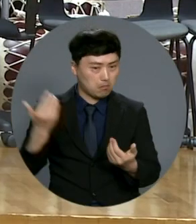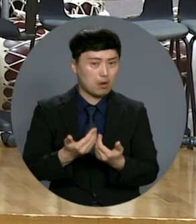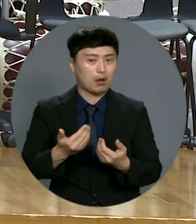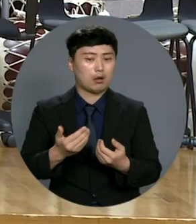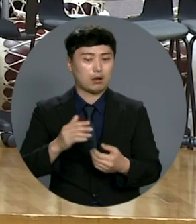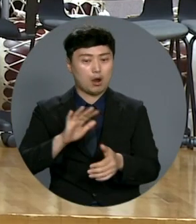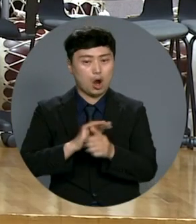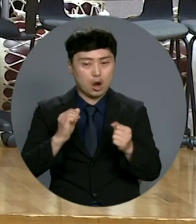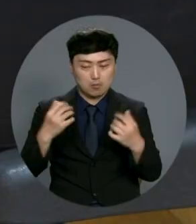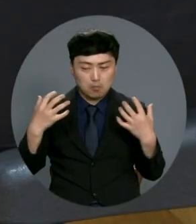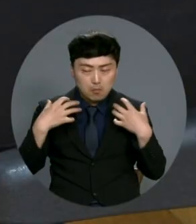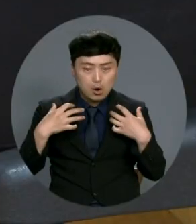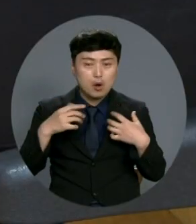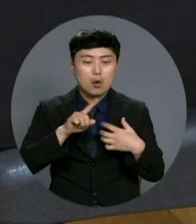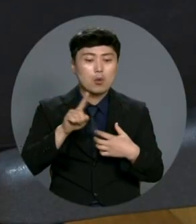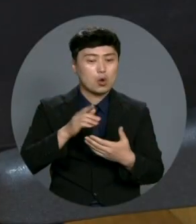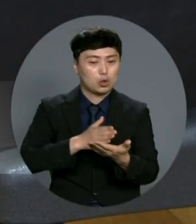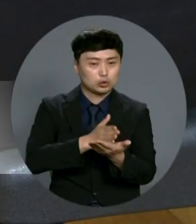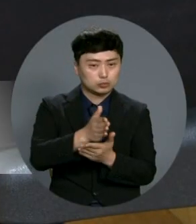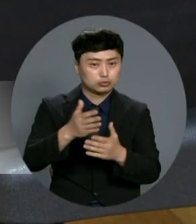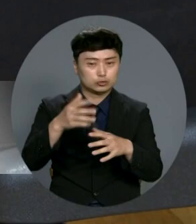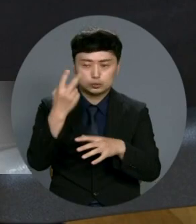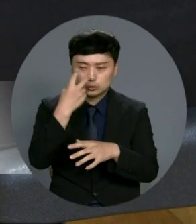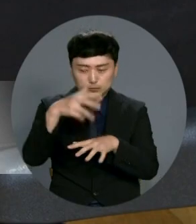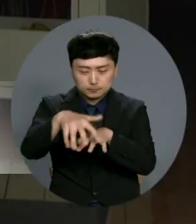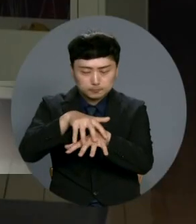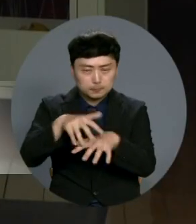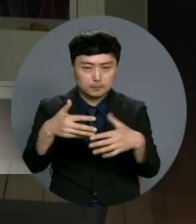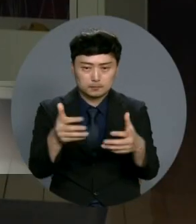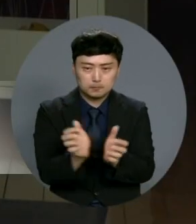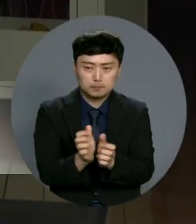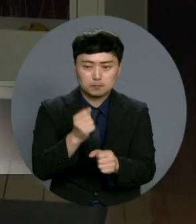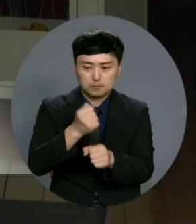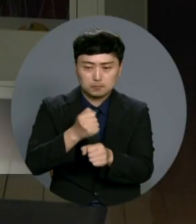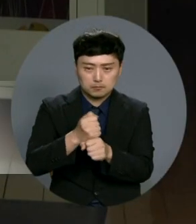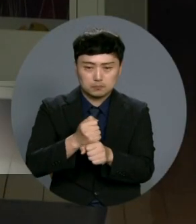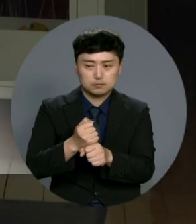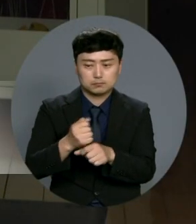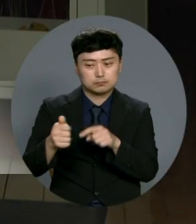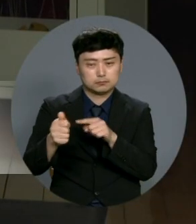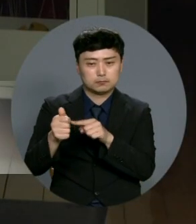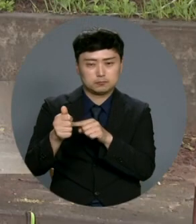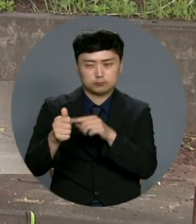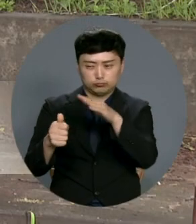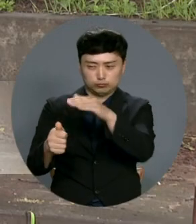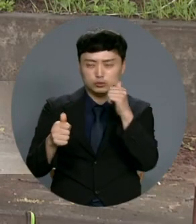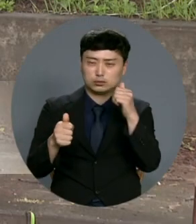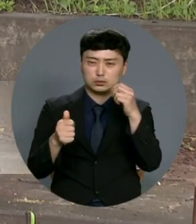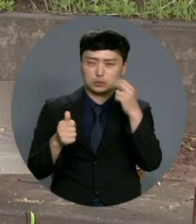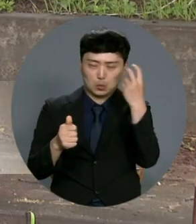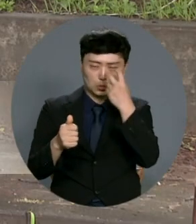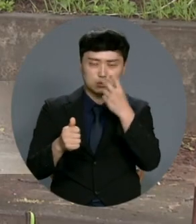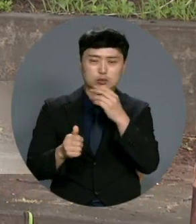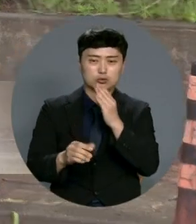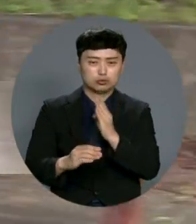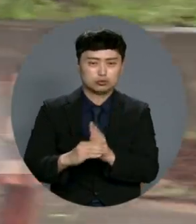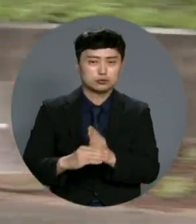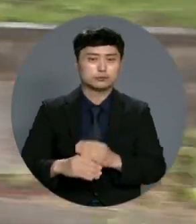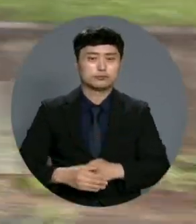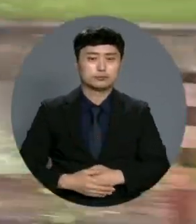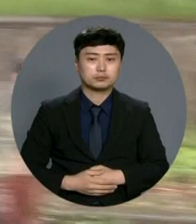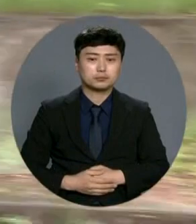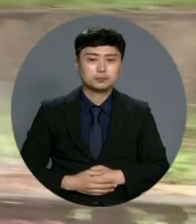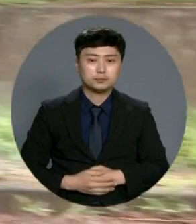경상북도는 노무사 등 외부 전문가로 조사단을 구성해 면담 조사까지 마쳤습니다. 결과 보고서가